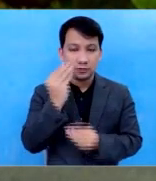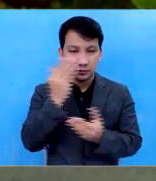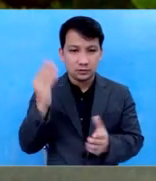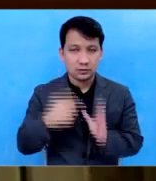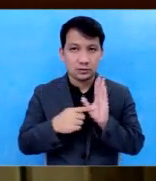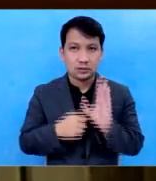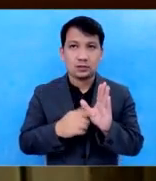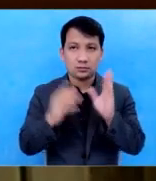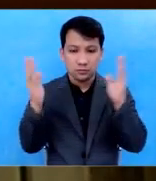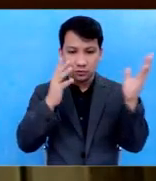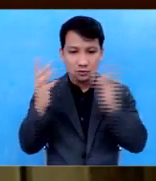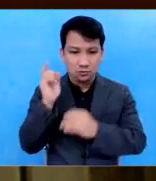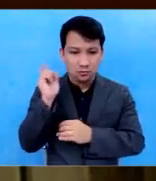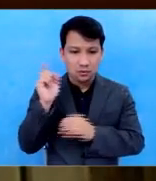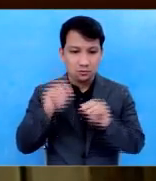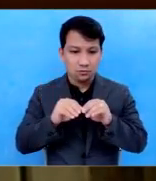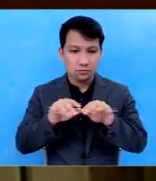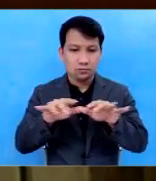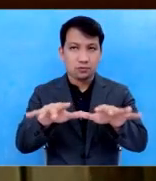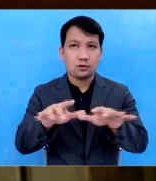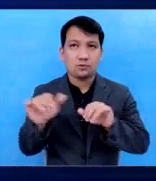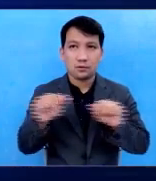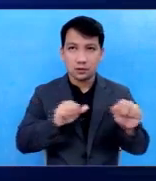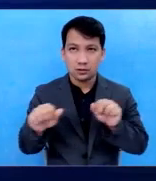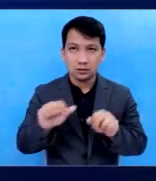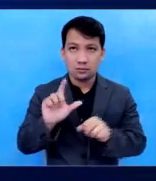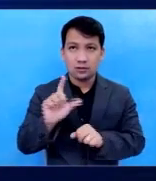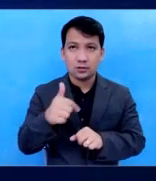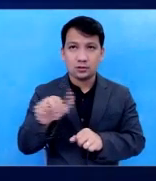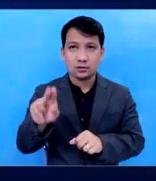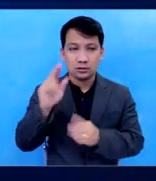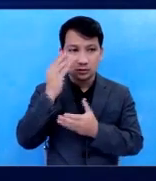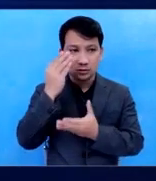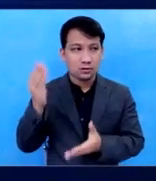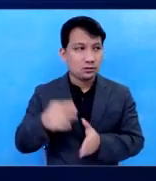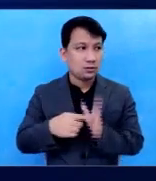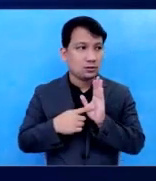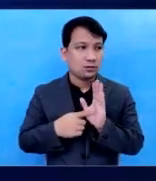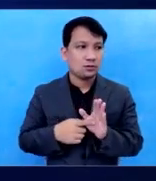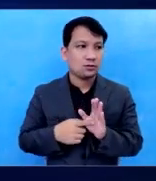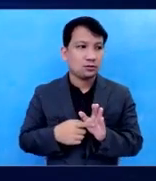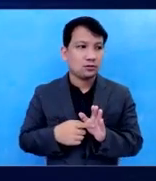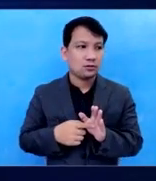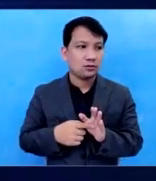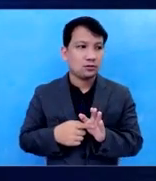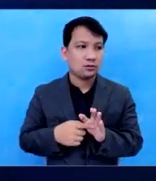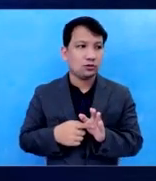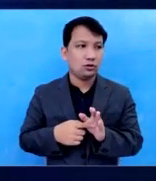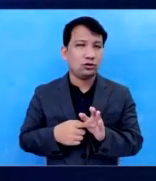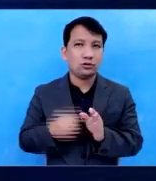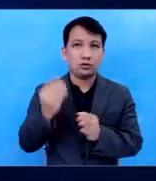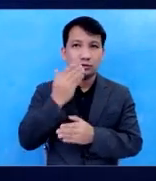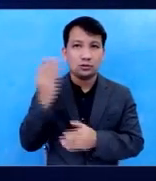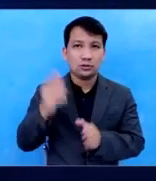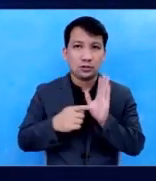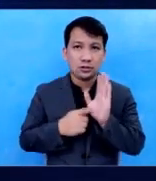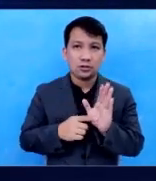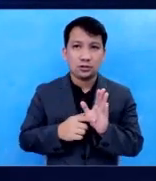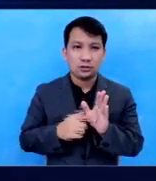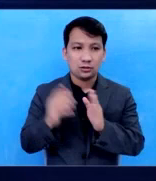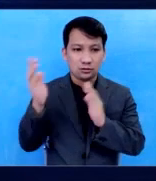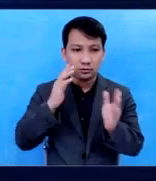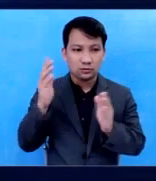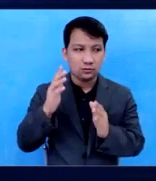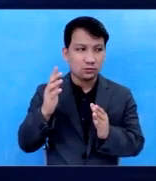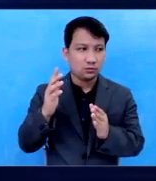mas mabilis daw na magkaka-action ang mga LGU. Pwede nilang gamitin yung portion of their calamity fund para